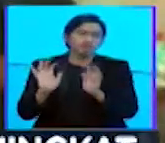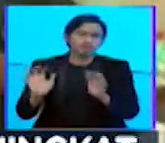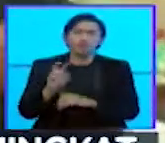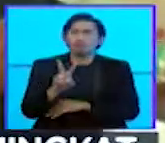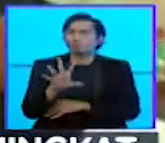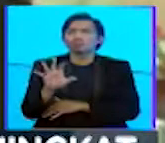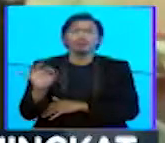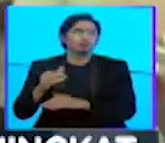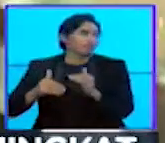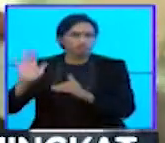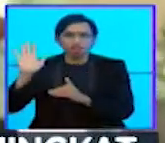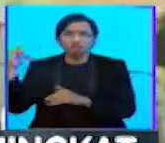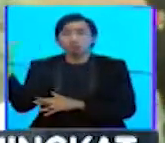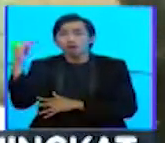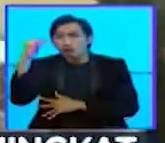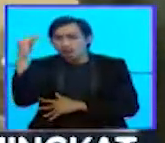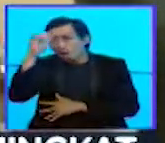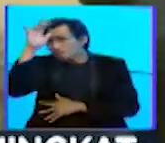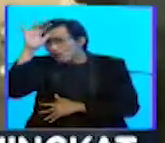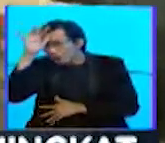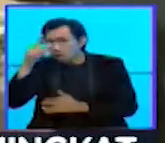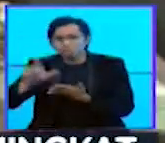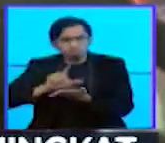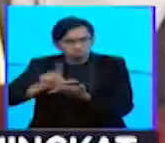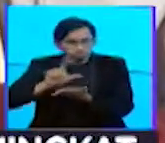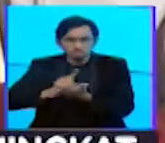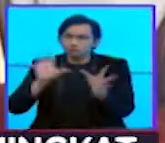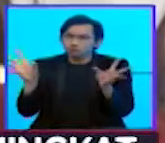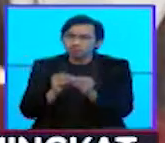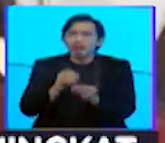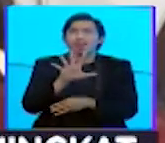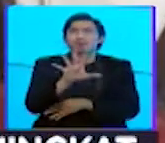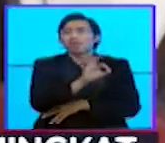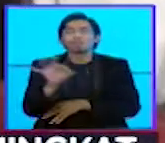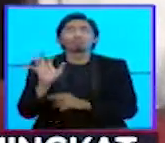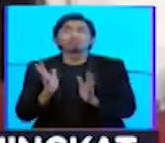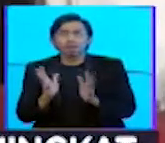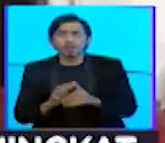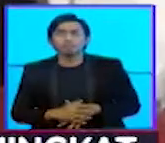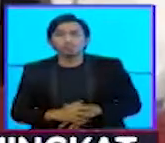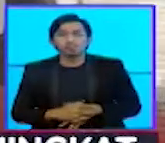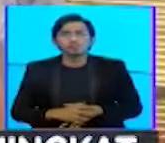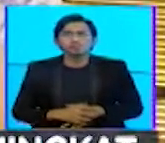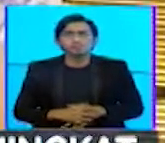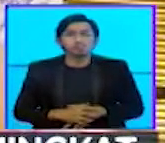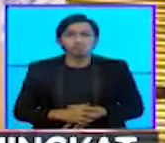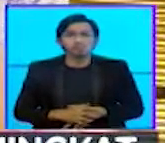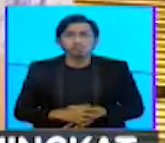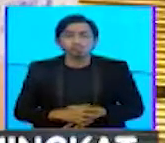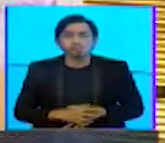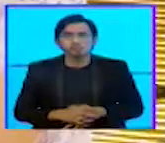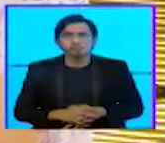Bandara I Gusti Ngurah Rai itu sudah mencapai 5.000, sekitar 5.000. Berarti dua kali lipat. Masih menyambung Work and School from